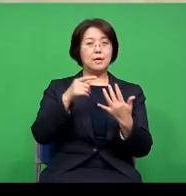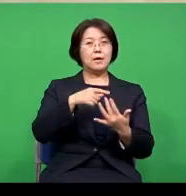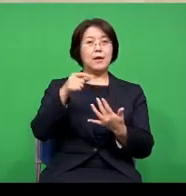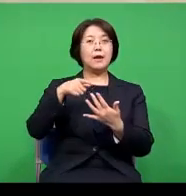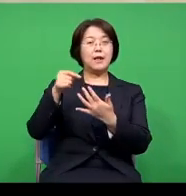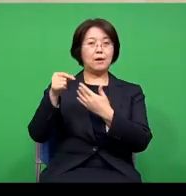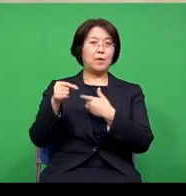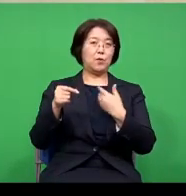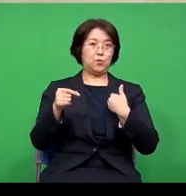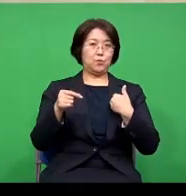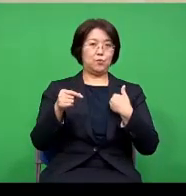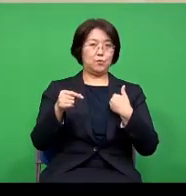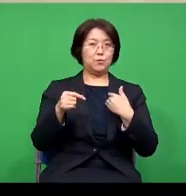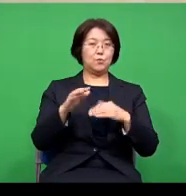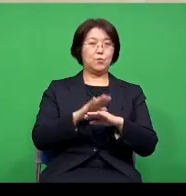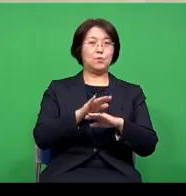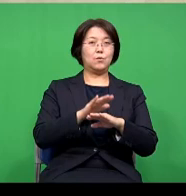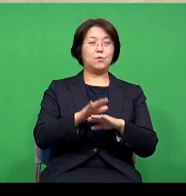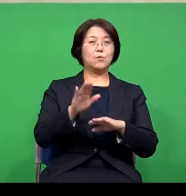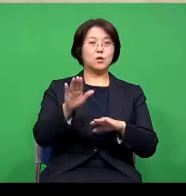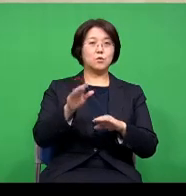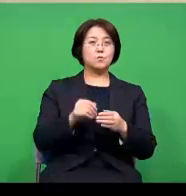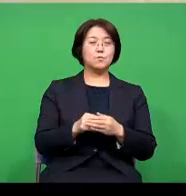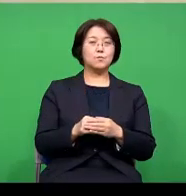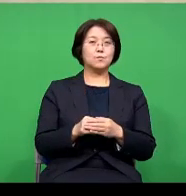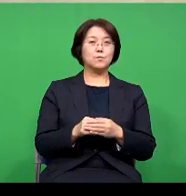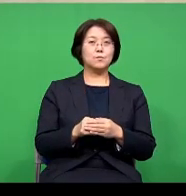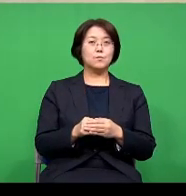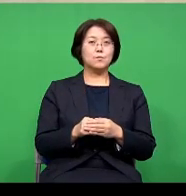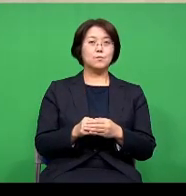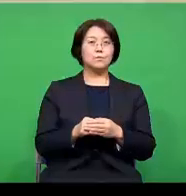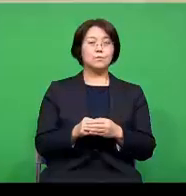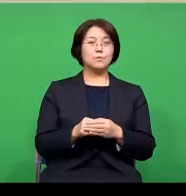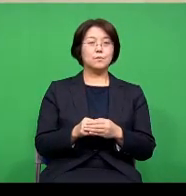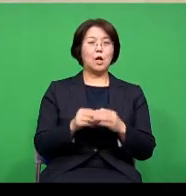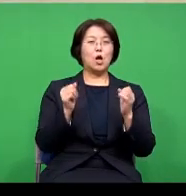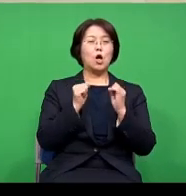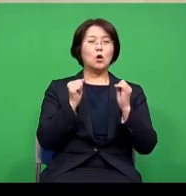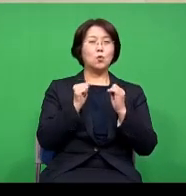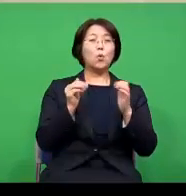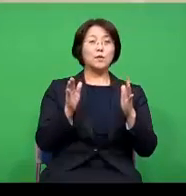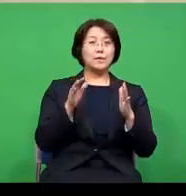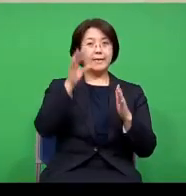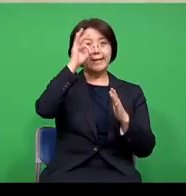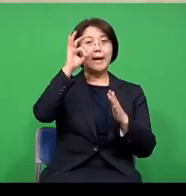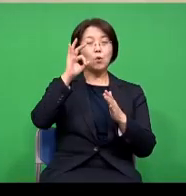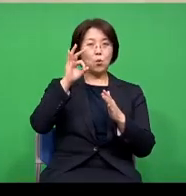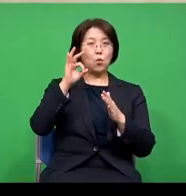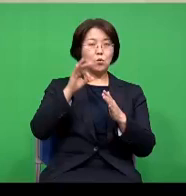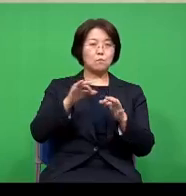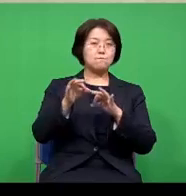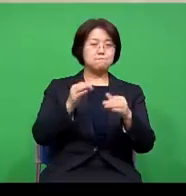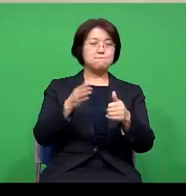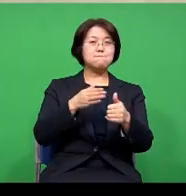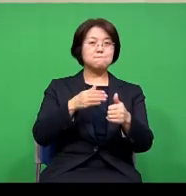選択できるようにしてあるんですけれども、まあ、今度のですね、まあ、冬季観光プロモー